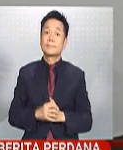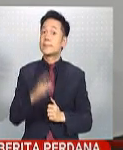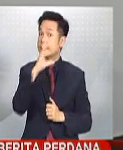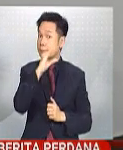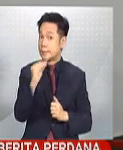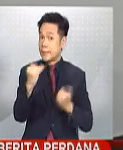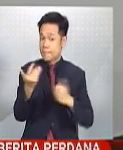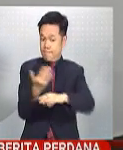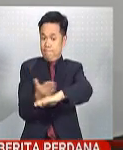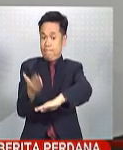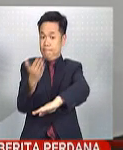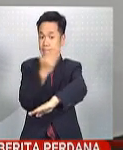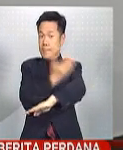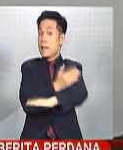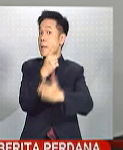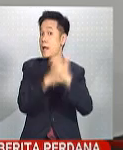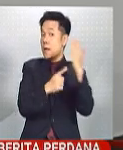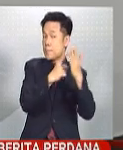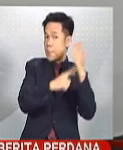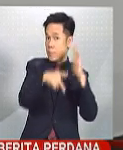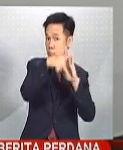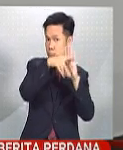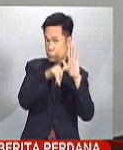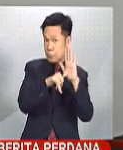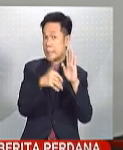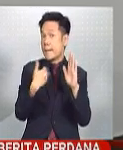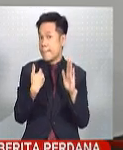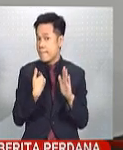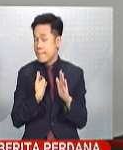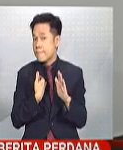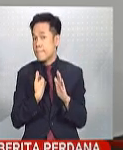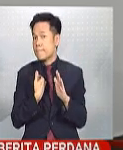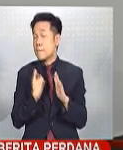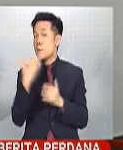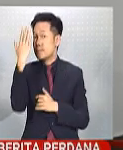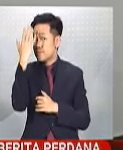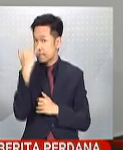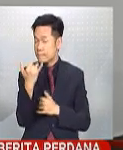menambah baik polisi-polisi yang sedia ada supaya kita dapat